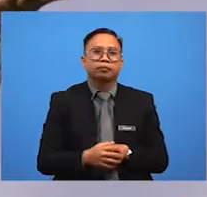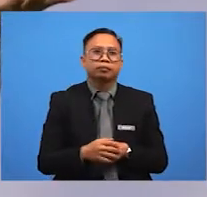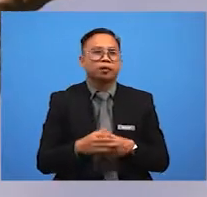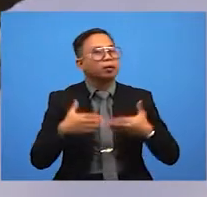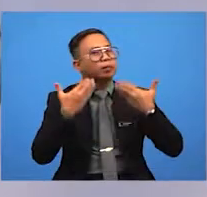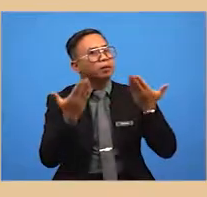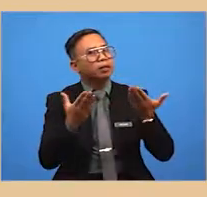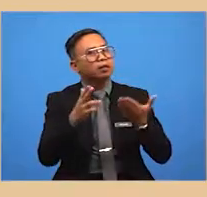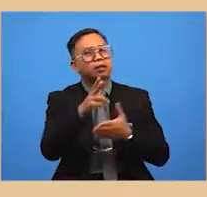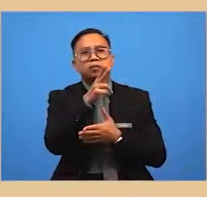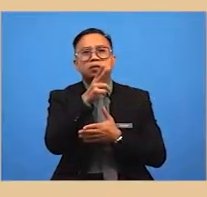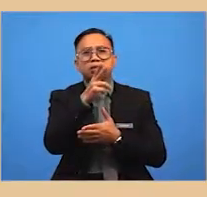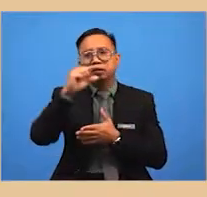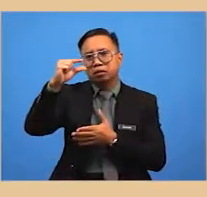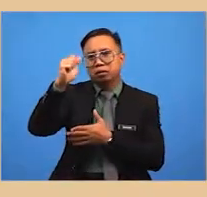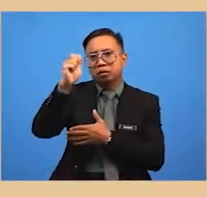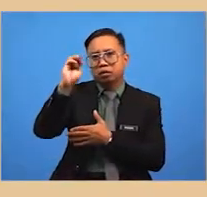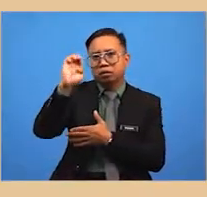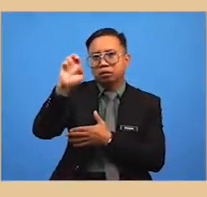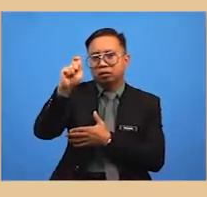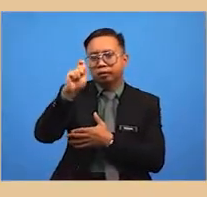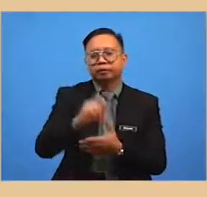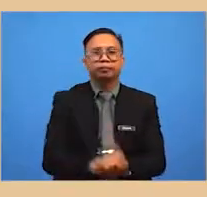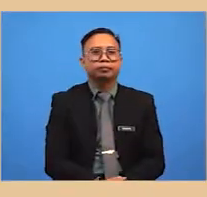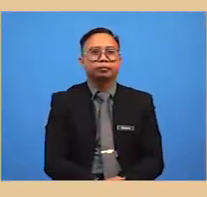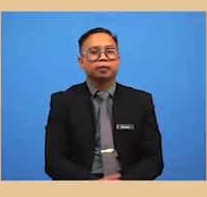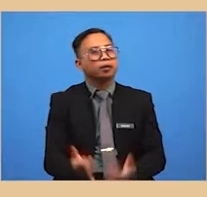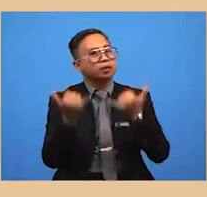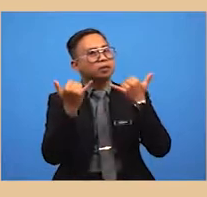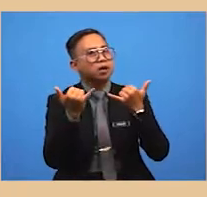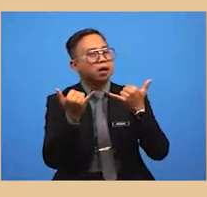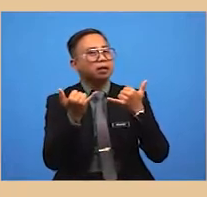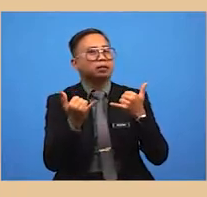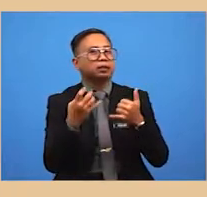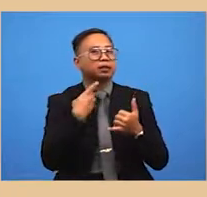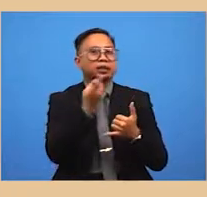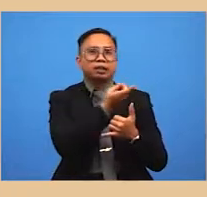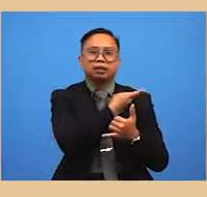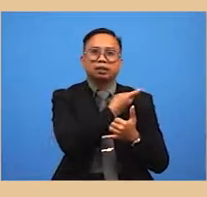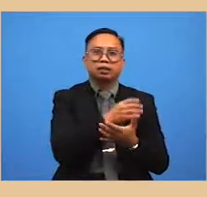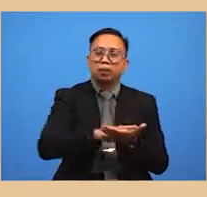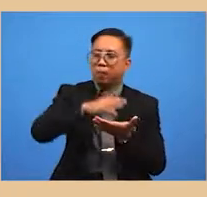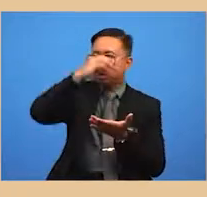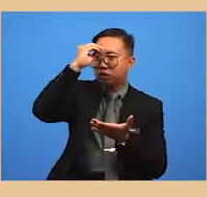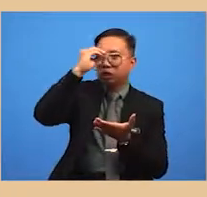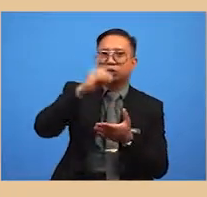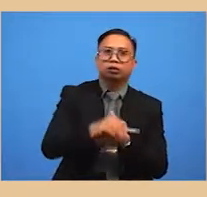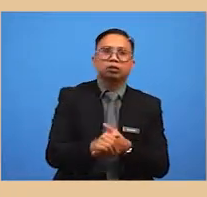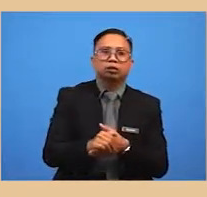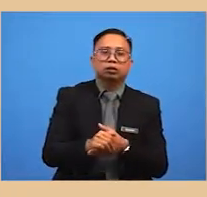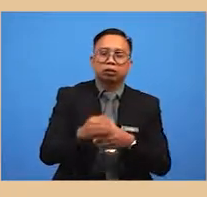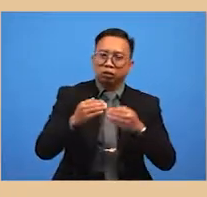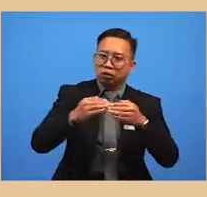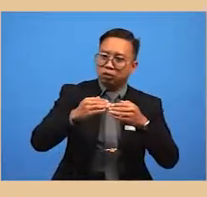Bagaimana pula dengan gamet betina? Sekarang, murid-murid, kita akan mempelajari